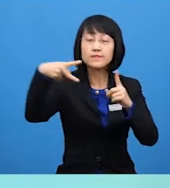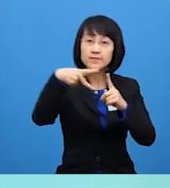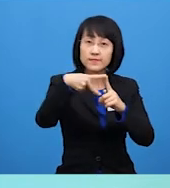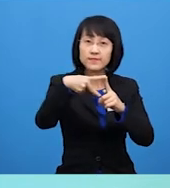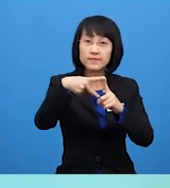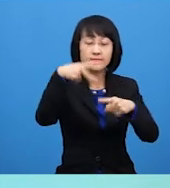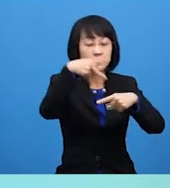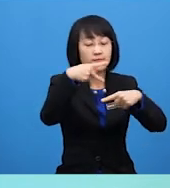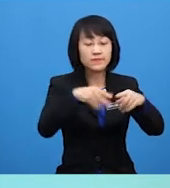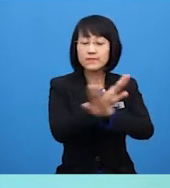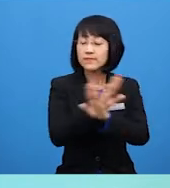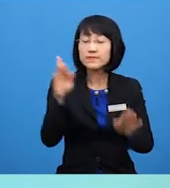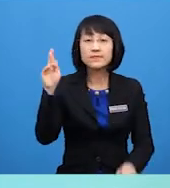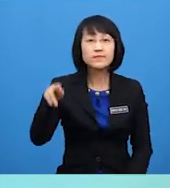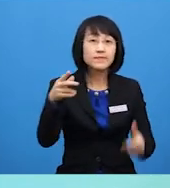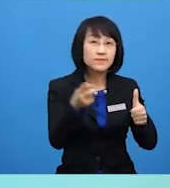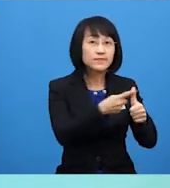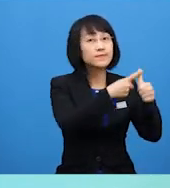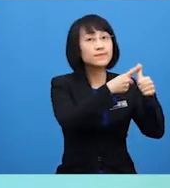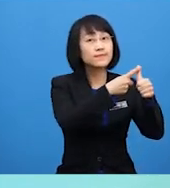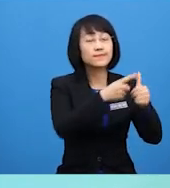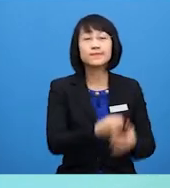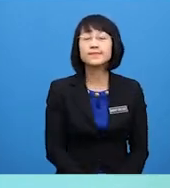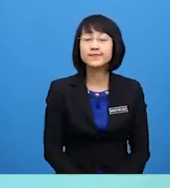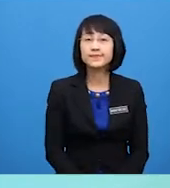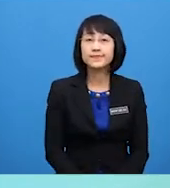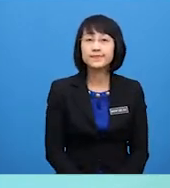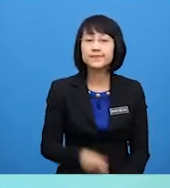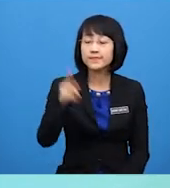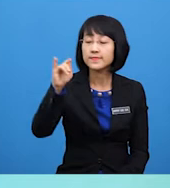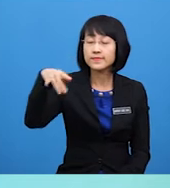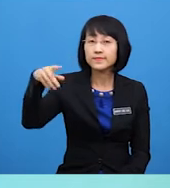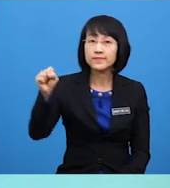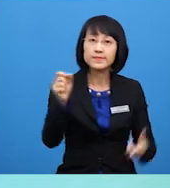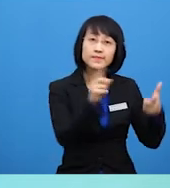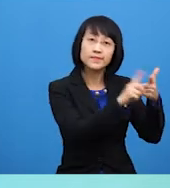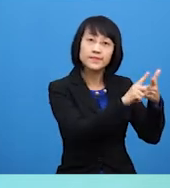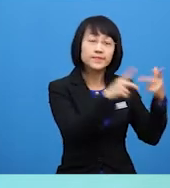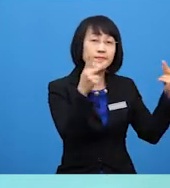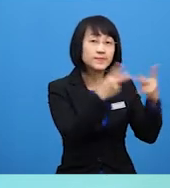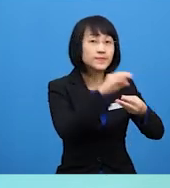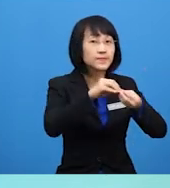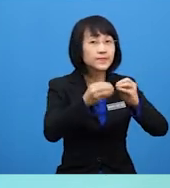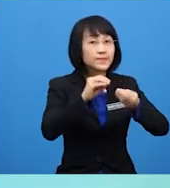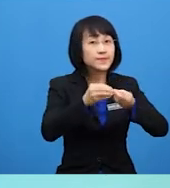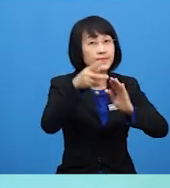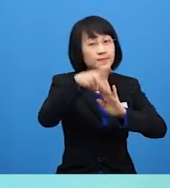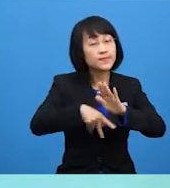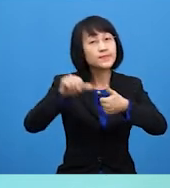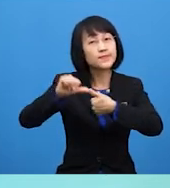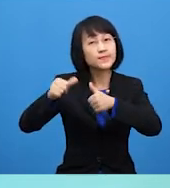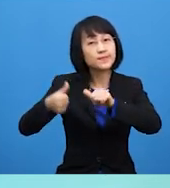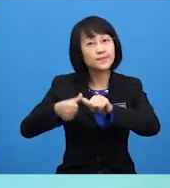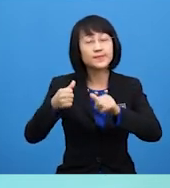kepada pecahan tak wajar terlebih dahulu. Tips kedua, darab nombor-nombor